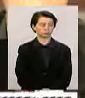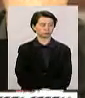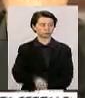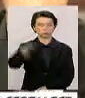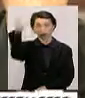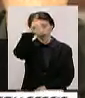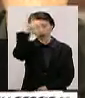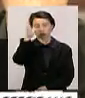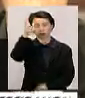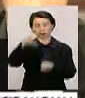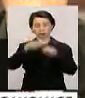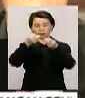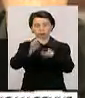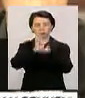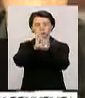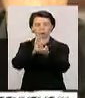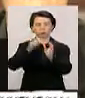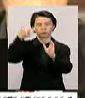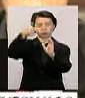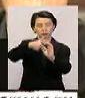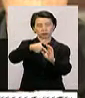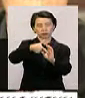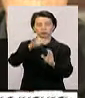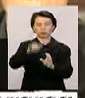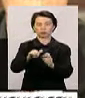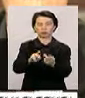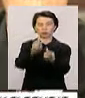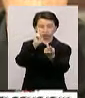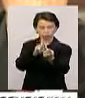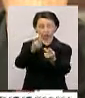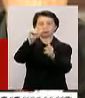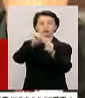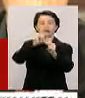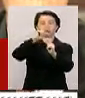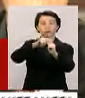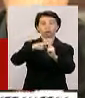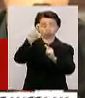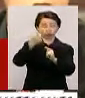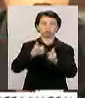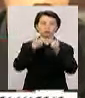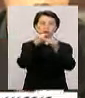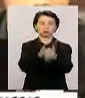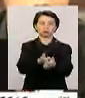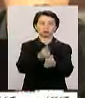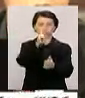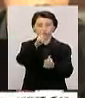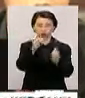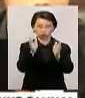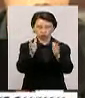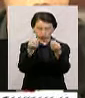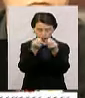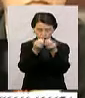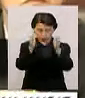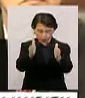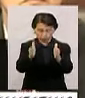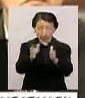Kerajaan akan memberikan subsidi petrol pada kadar yang sesuai setiap bulan dan mengikut satu kuota yang